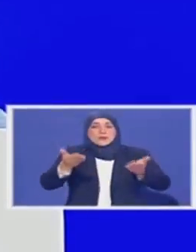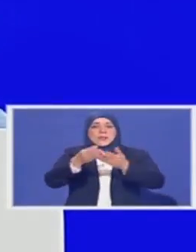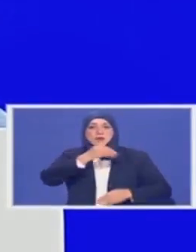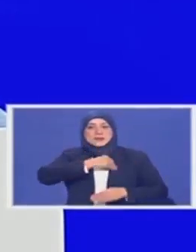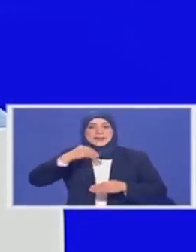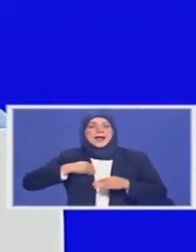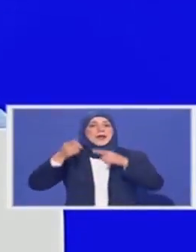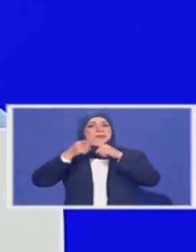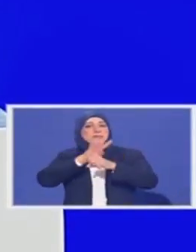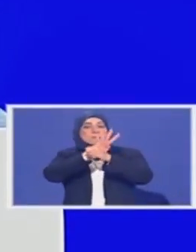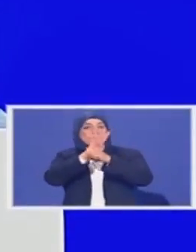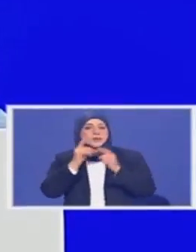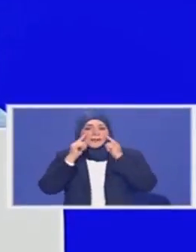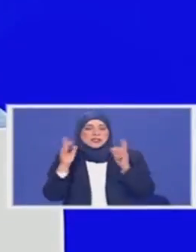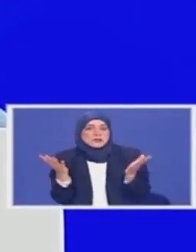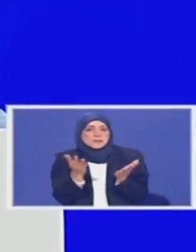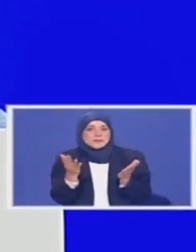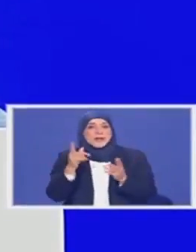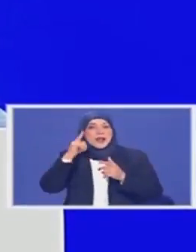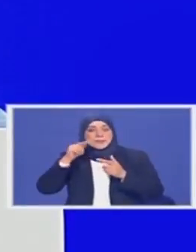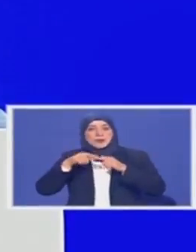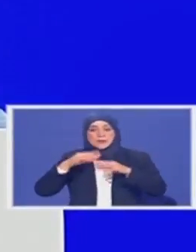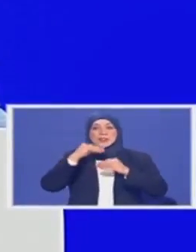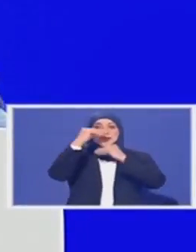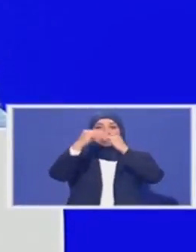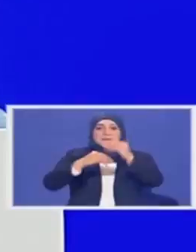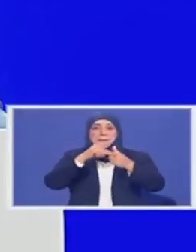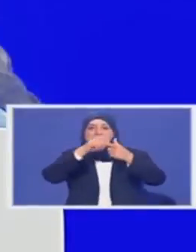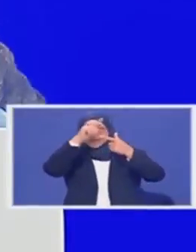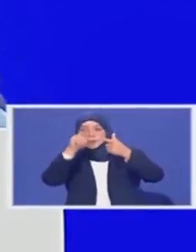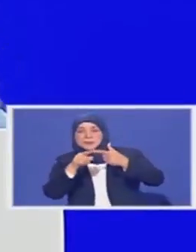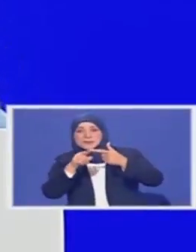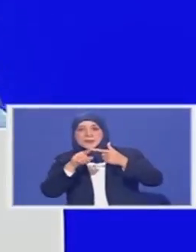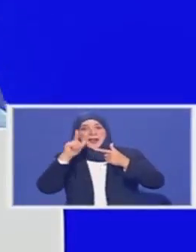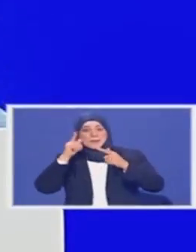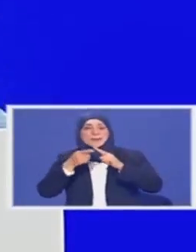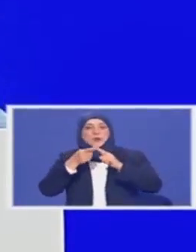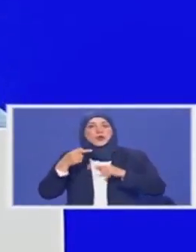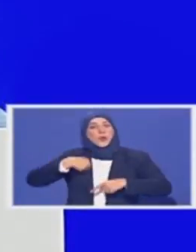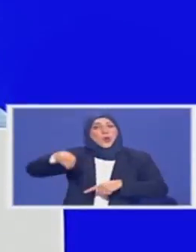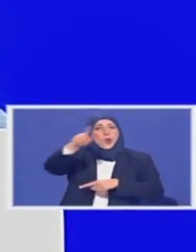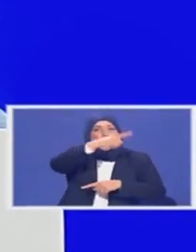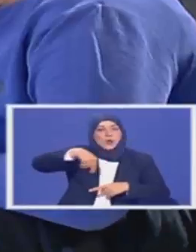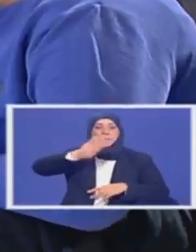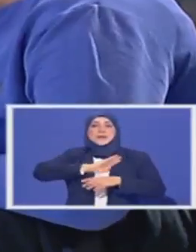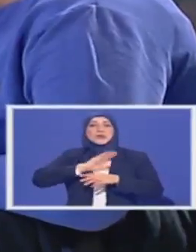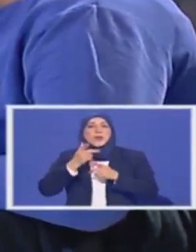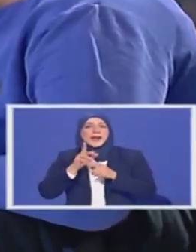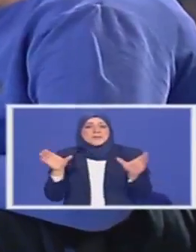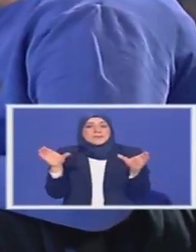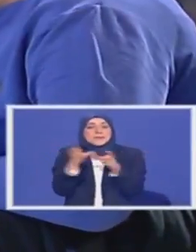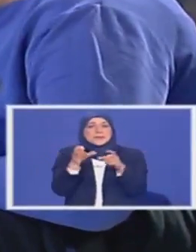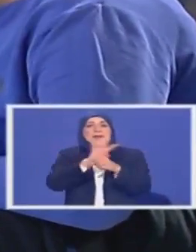والوبائي والمرور من مرحلة إلى مرحلة أخرى، شريطة التحكم في الوباء.